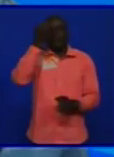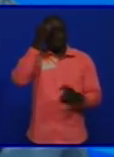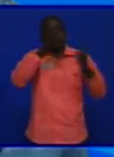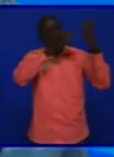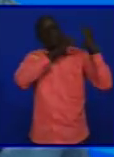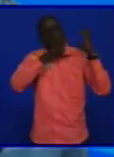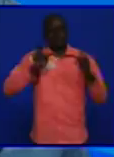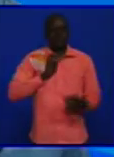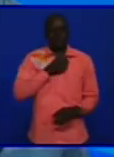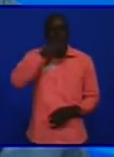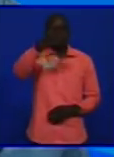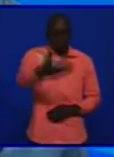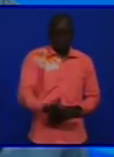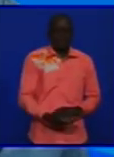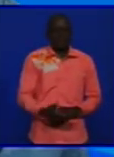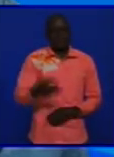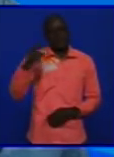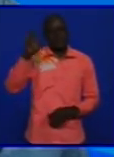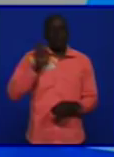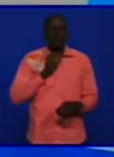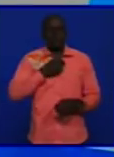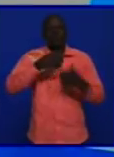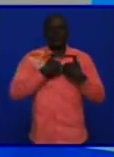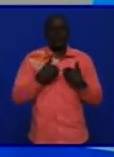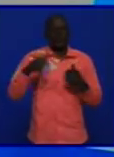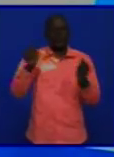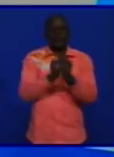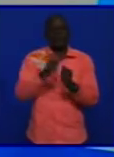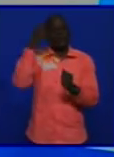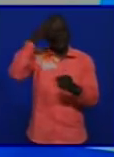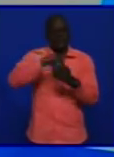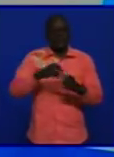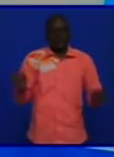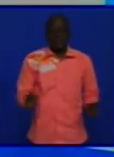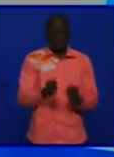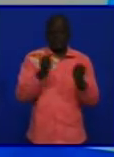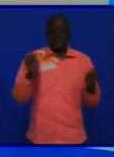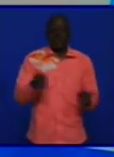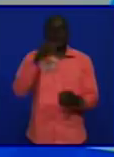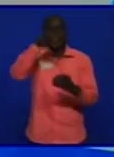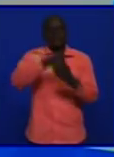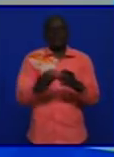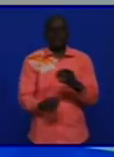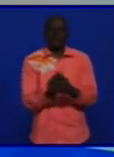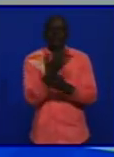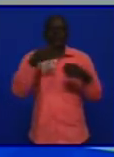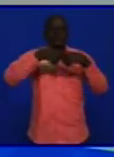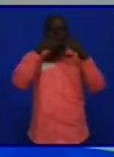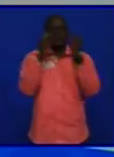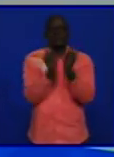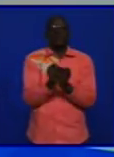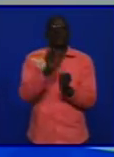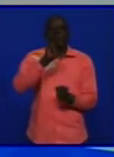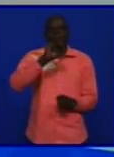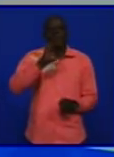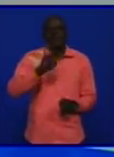invité dans quelques instants. Nous aurons des précisions sur le déroulement de cet événement majeur dans la promotion du secteur minier. Bonjour, monsieur le